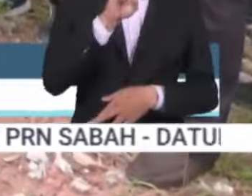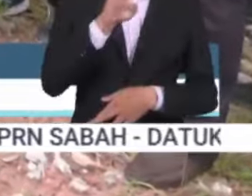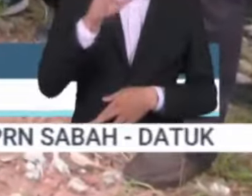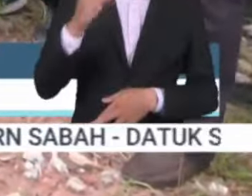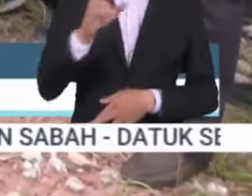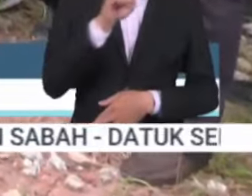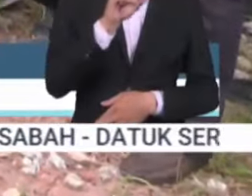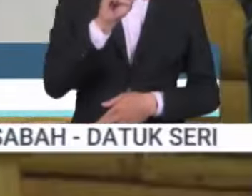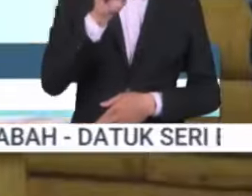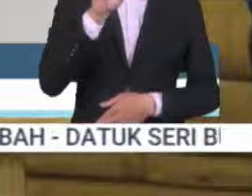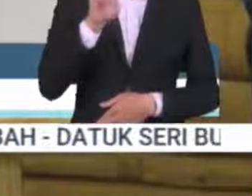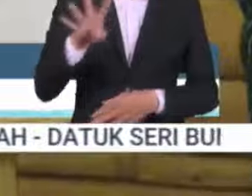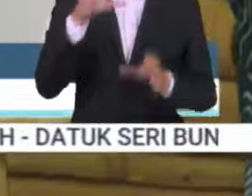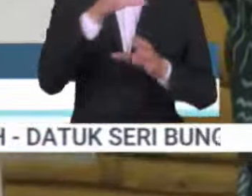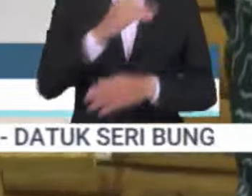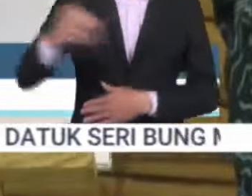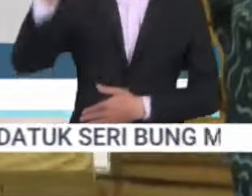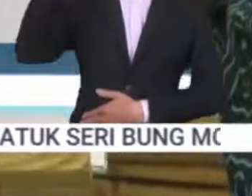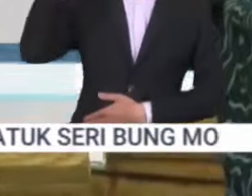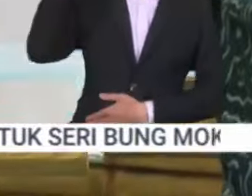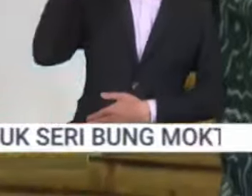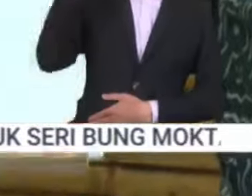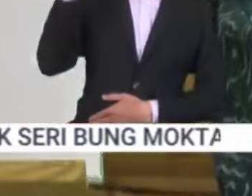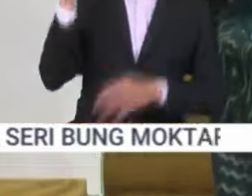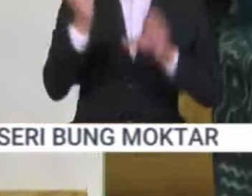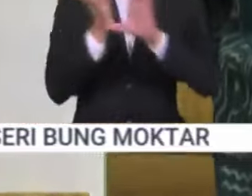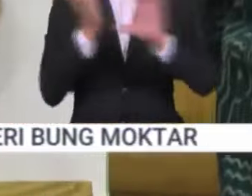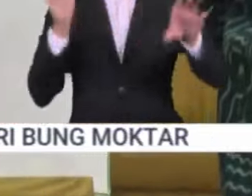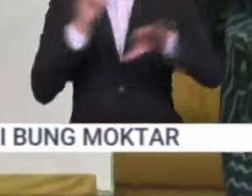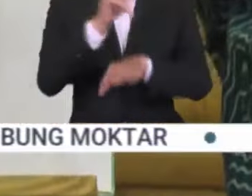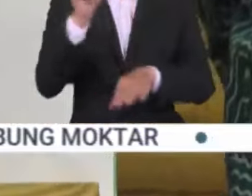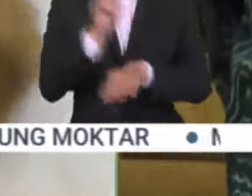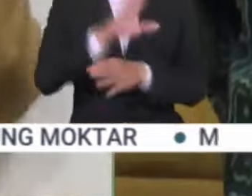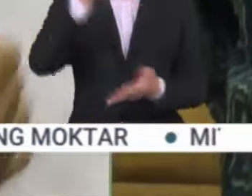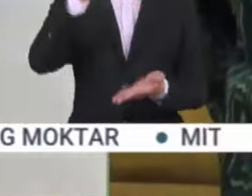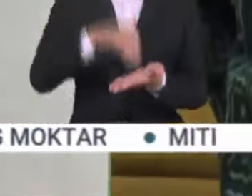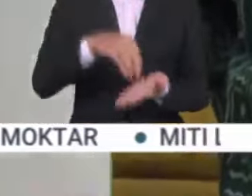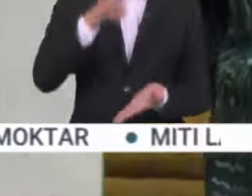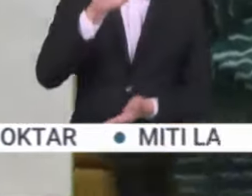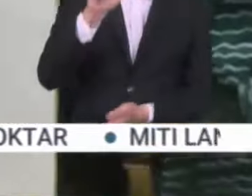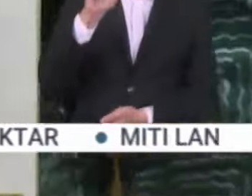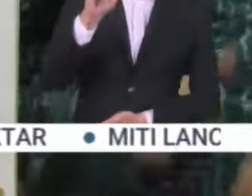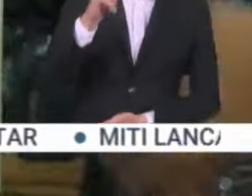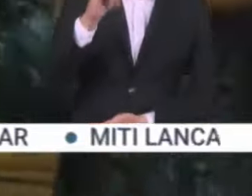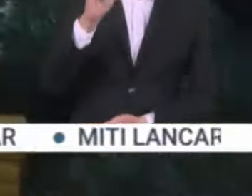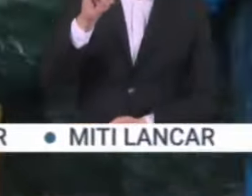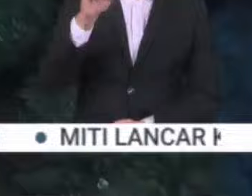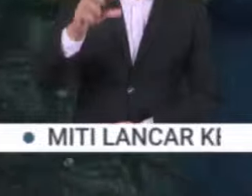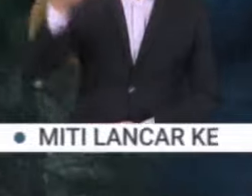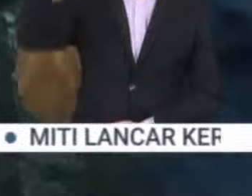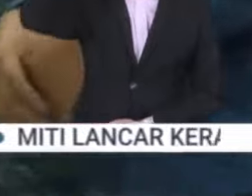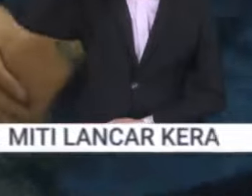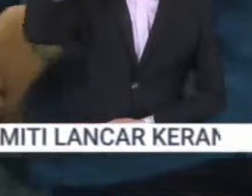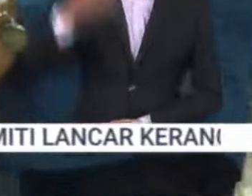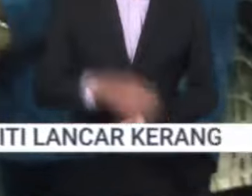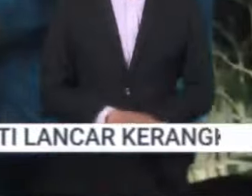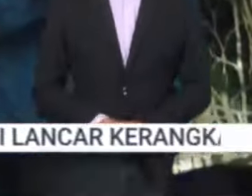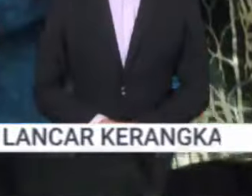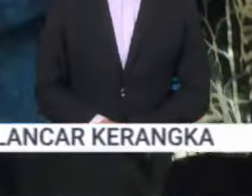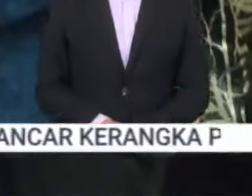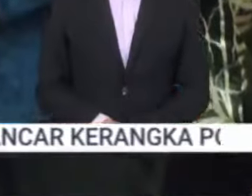Bamboo Day WBD 2024 serta Seminar Buluh Kebangsaan di Banting, Selangor.